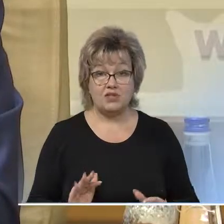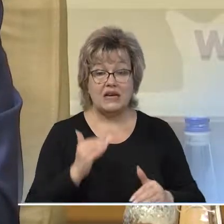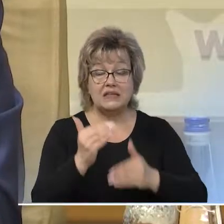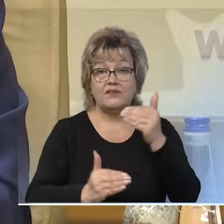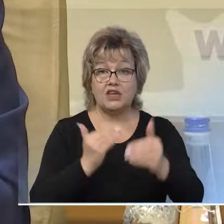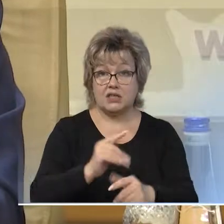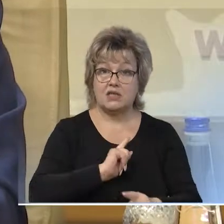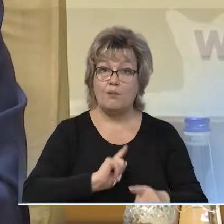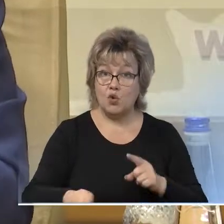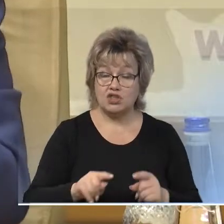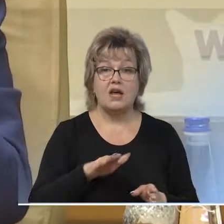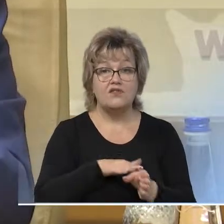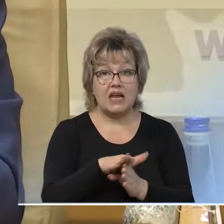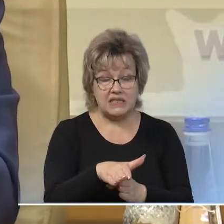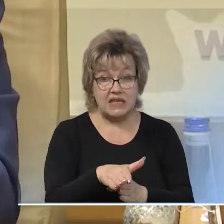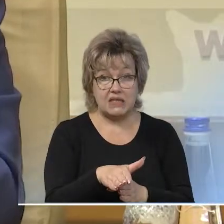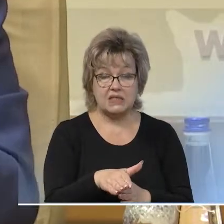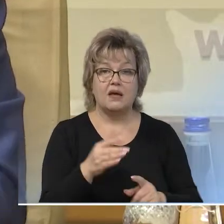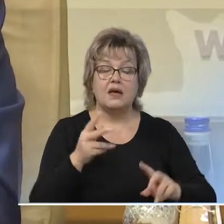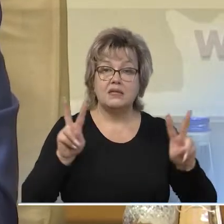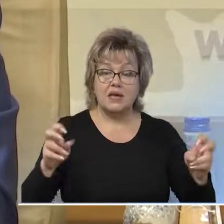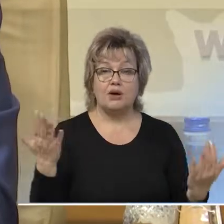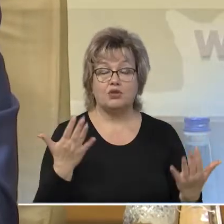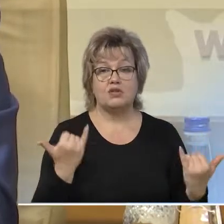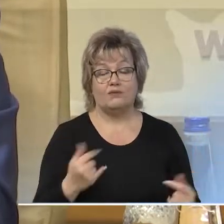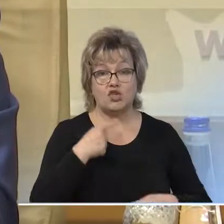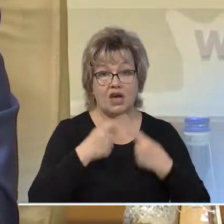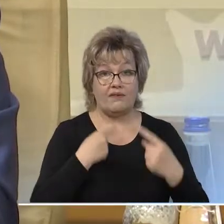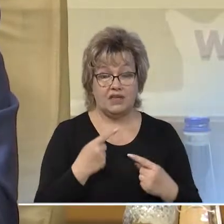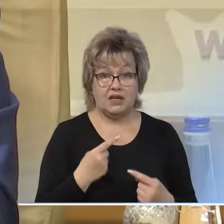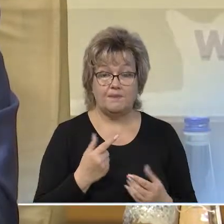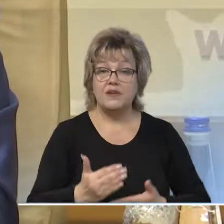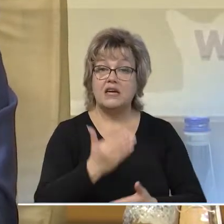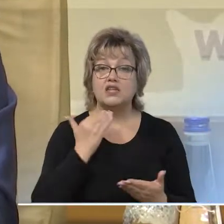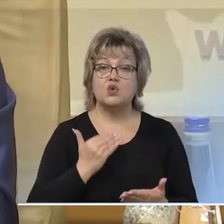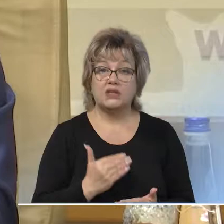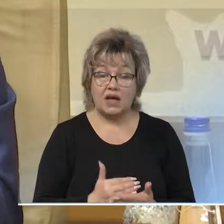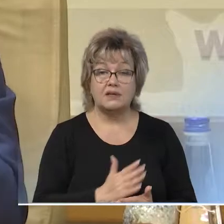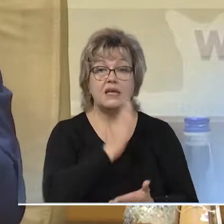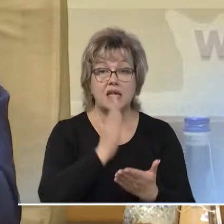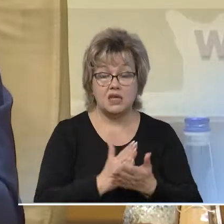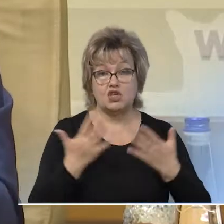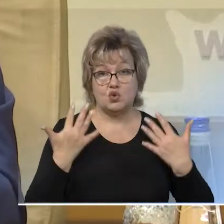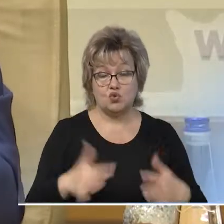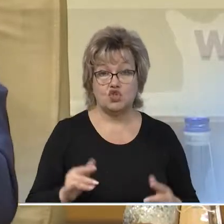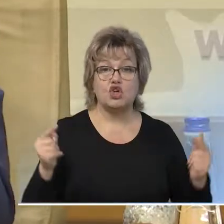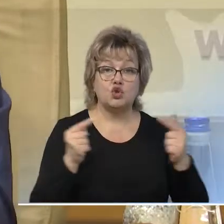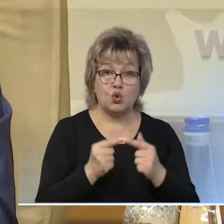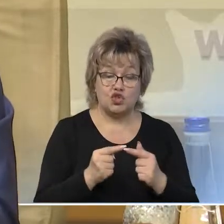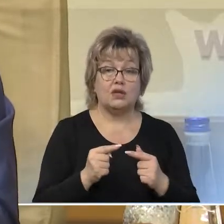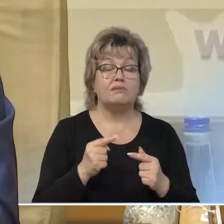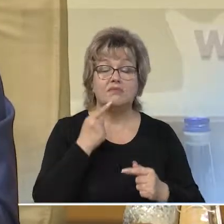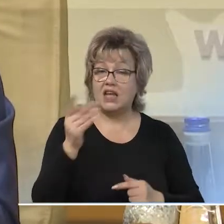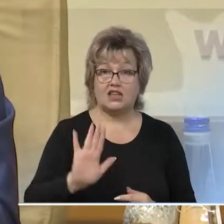деле двигаться мощно в реализации вот темы, о которой мы сегодня говорим. Результат и есть уже, и